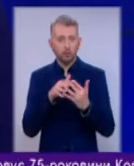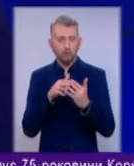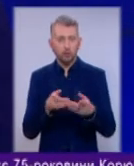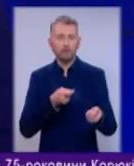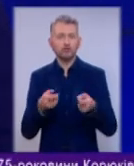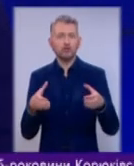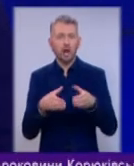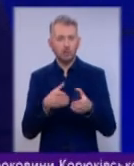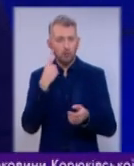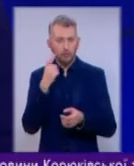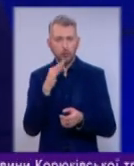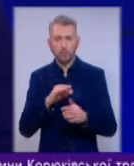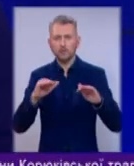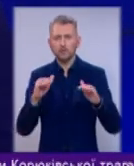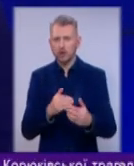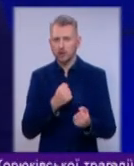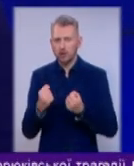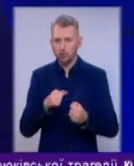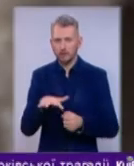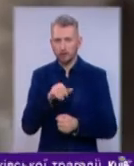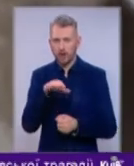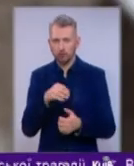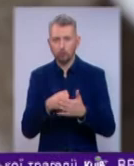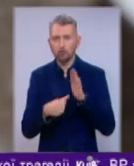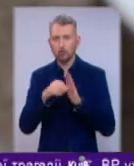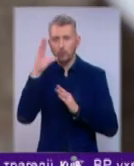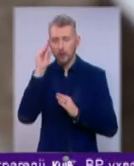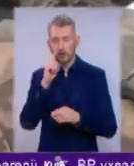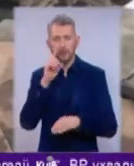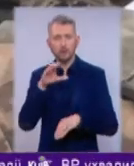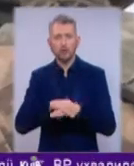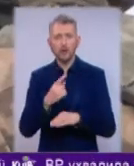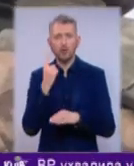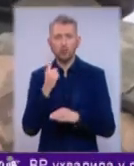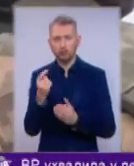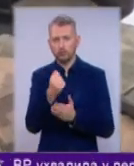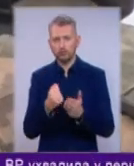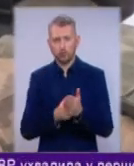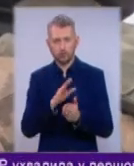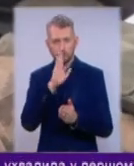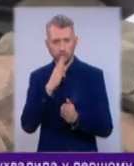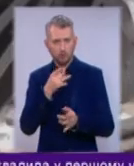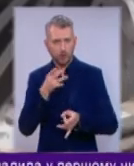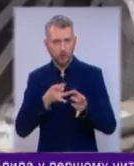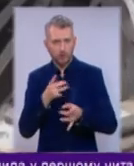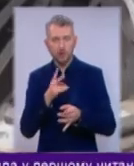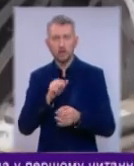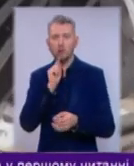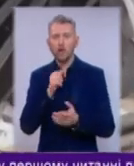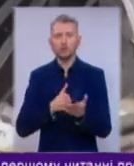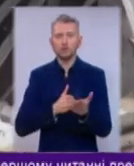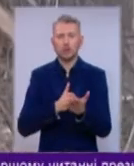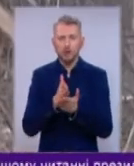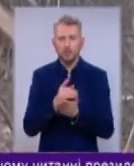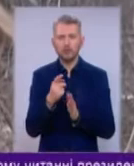штабі повідомляють про зменшення напруги в зоні АТО. До 6 вечора зафіксували одну збройну ворожу провокацію. На Луганському напрямку